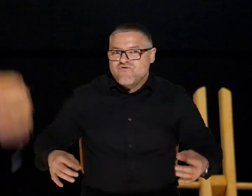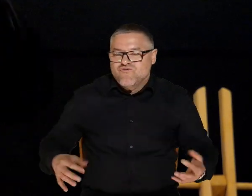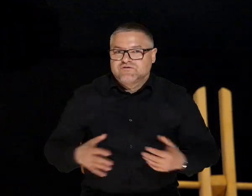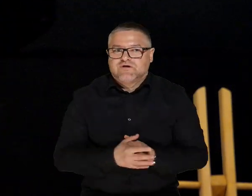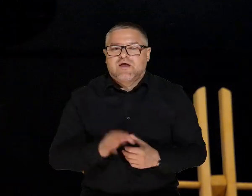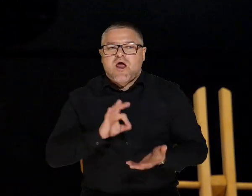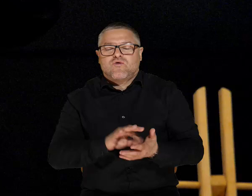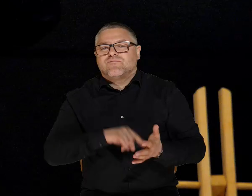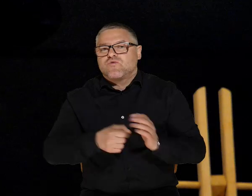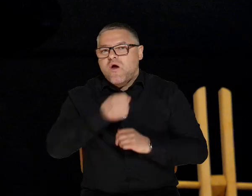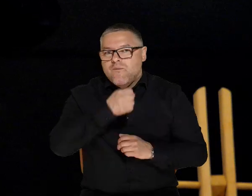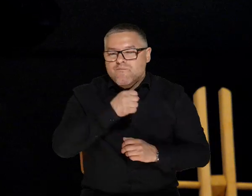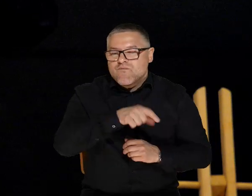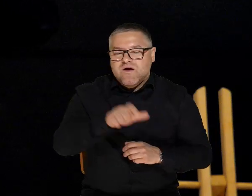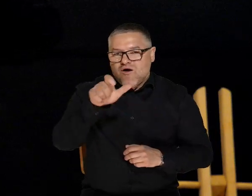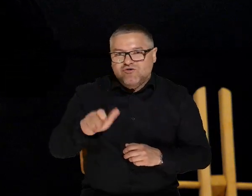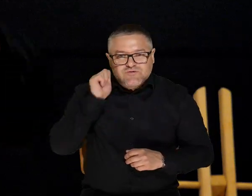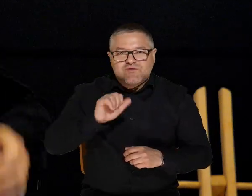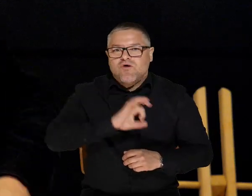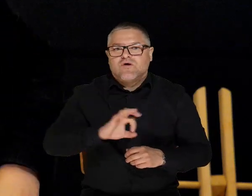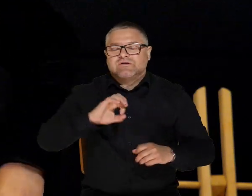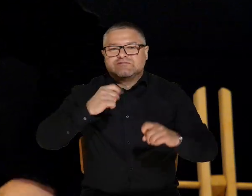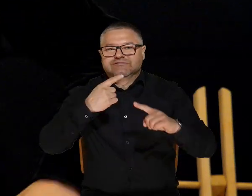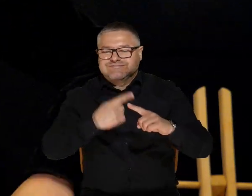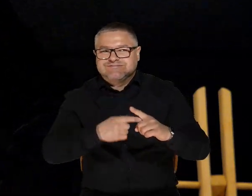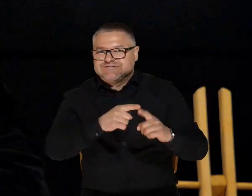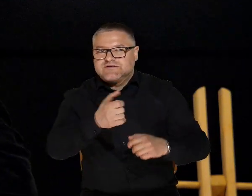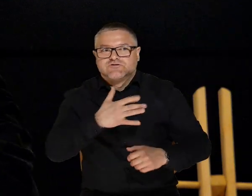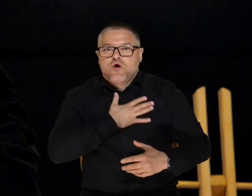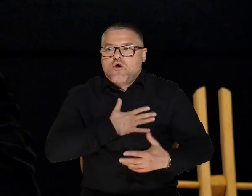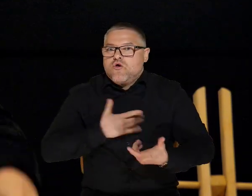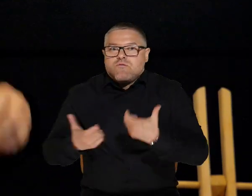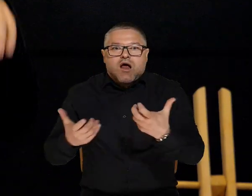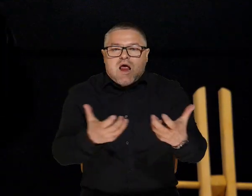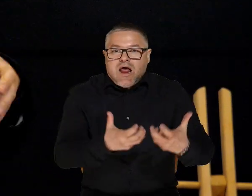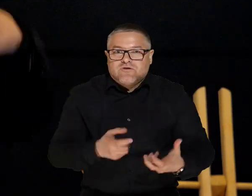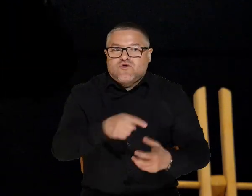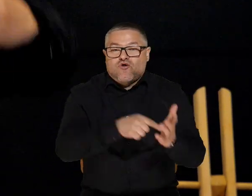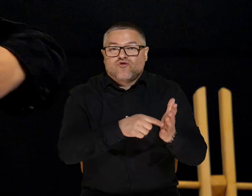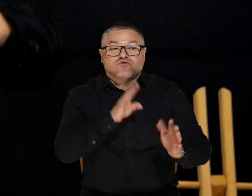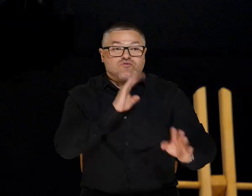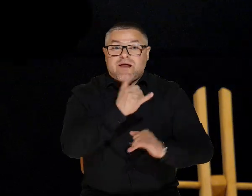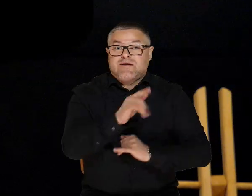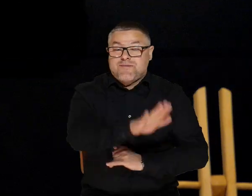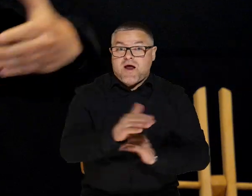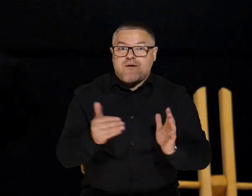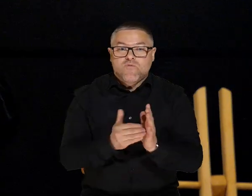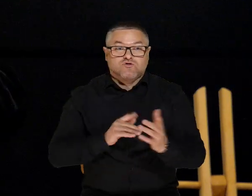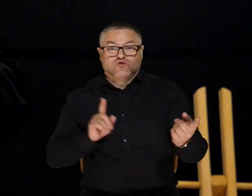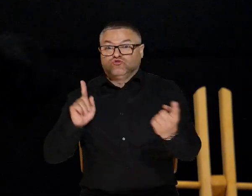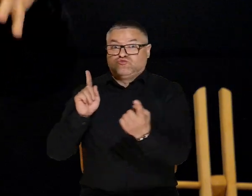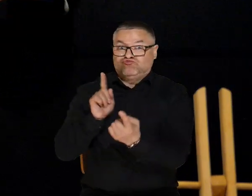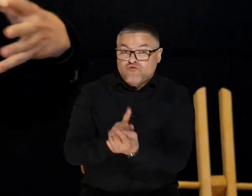bohaterką reportażu o sex workingu, tak? Znaczy, że to jest ta potrzeba jest, jeżeli ona się spotka